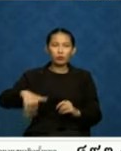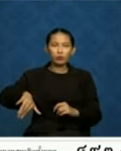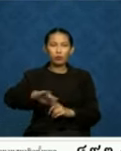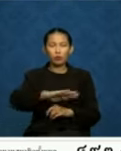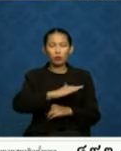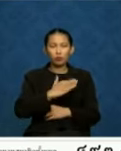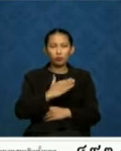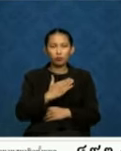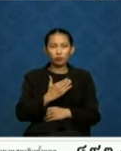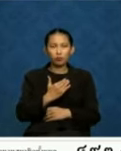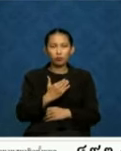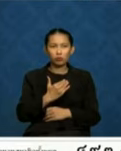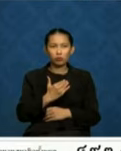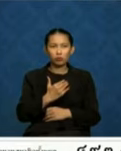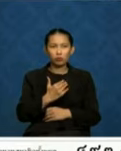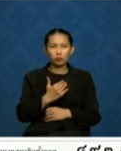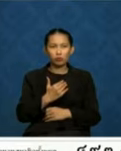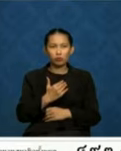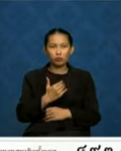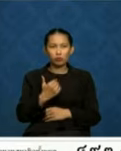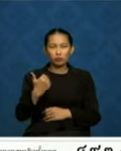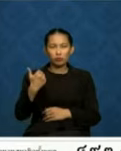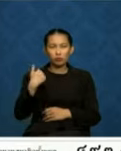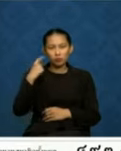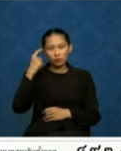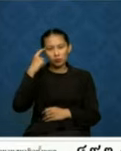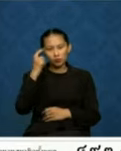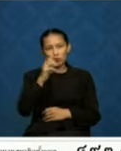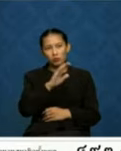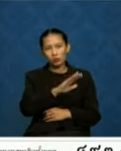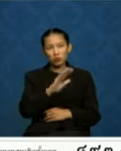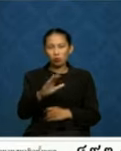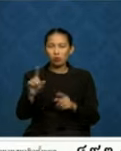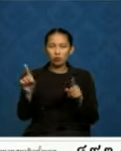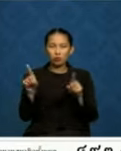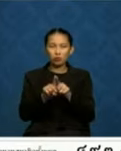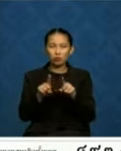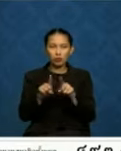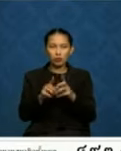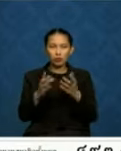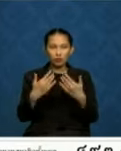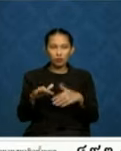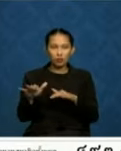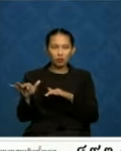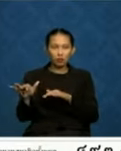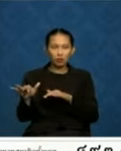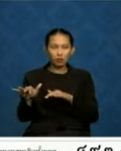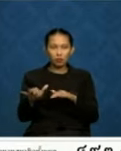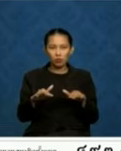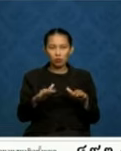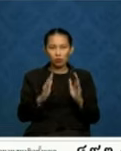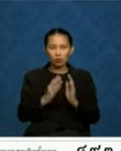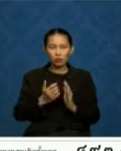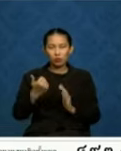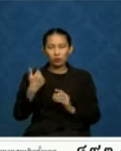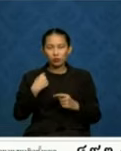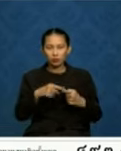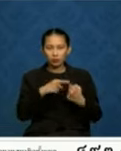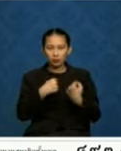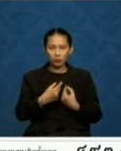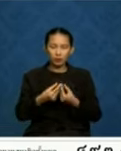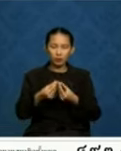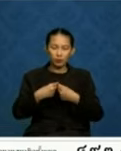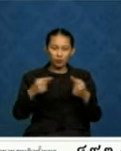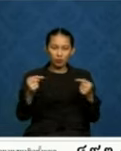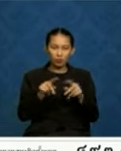ที่ได้ให้ความเห็นไปในทิศทางเดียวกันและพร้อมกับหลายท่านก็ให้กำลังใจทาง